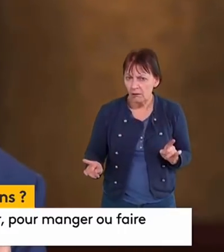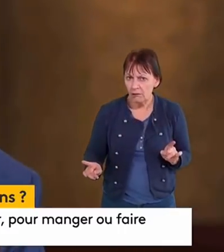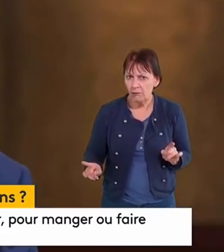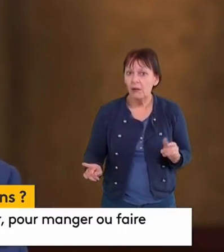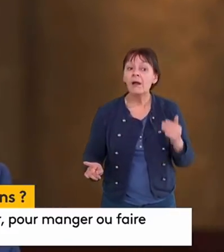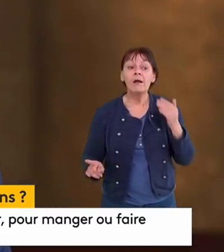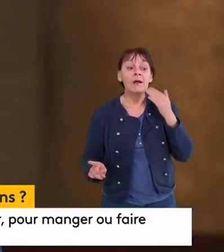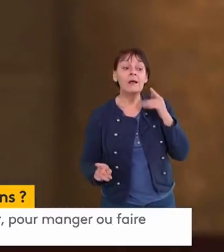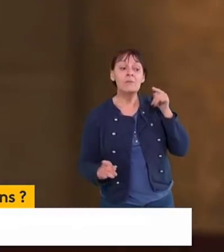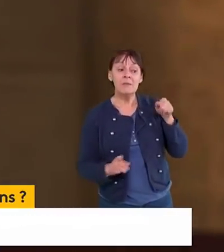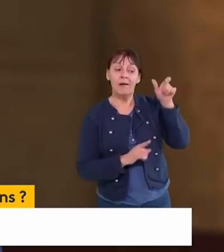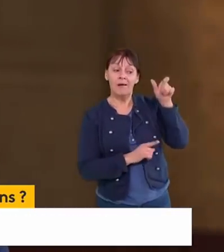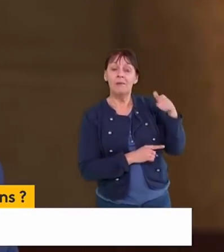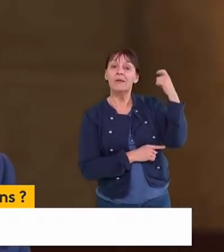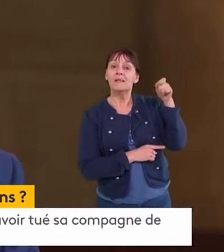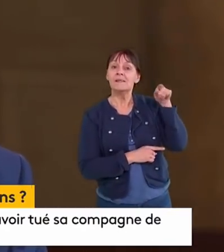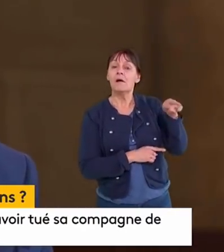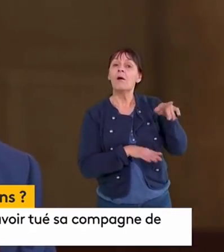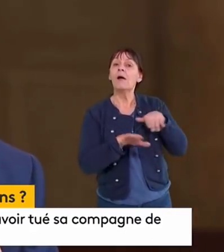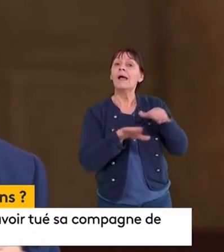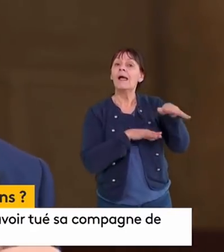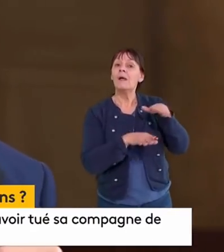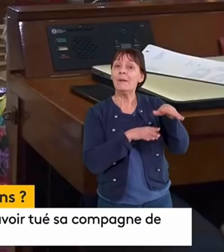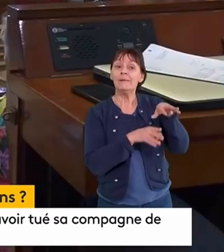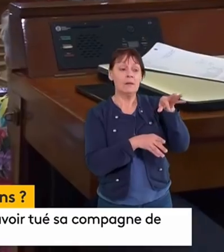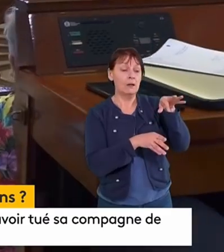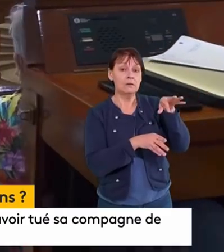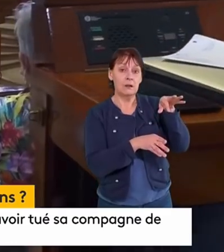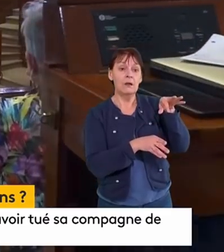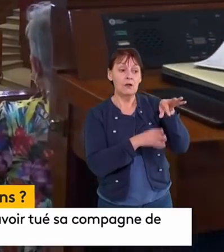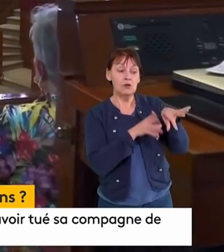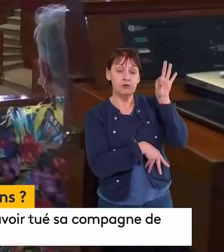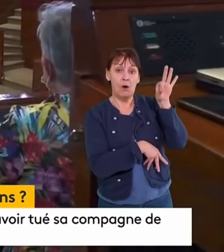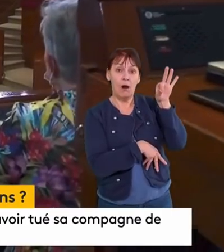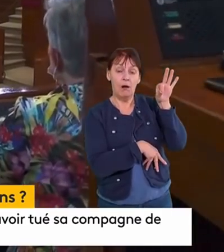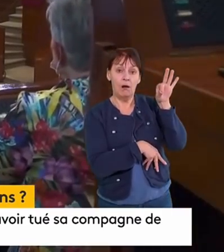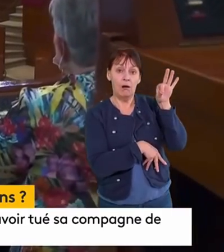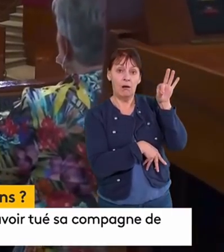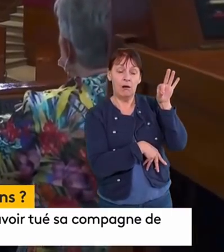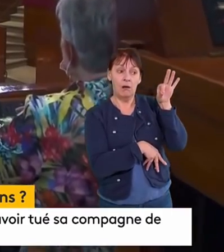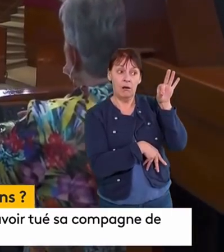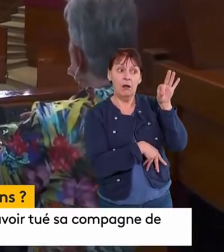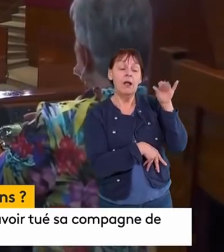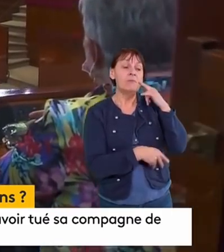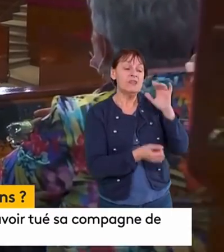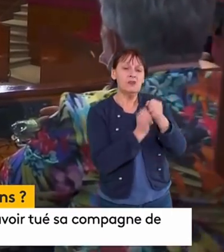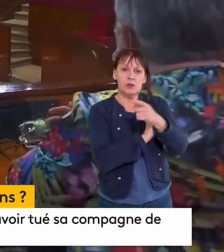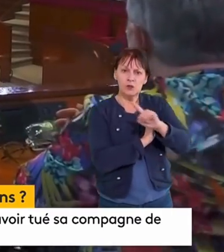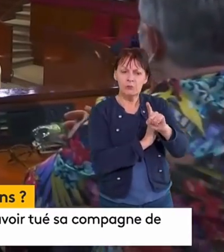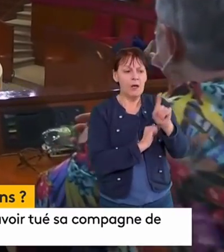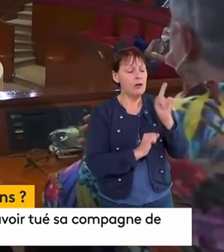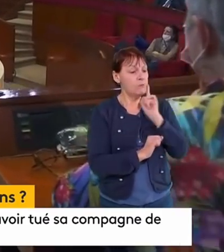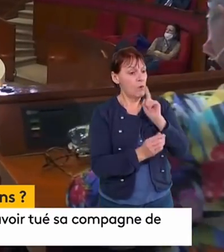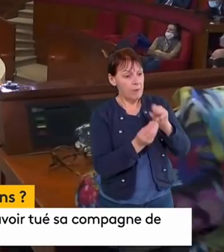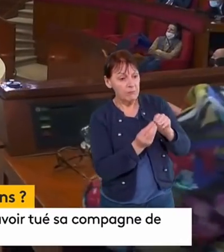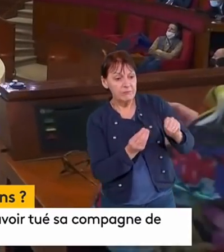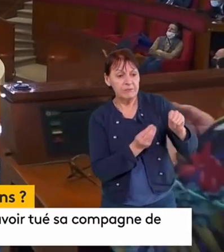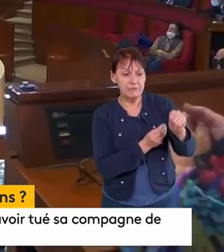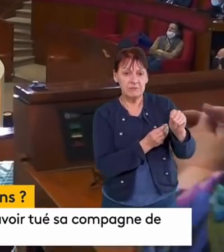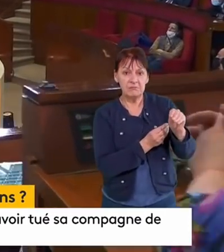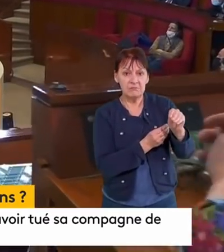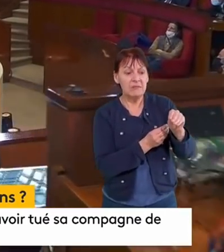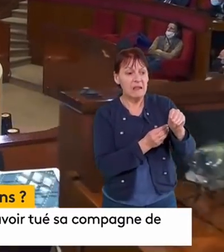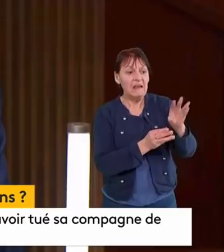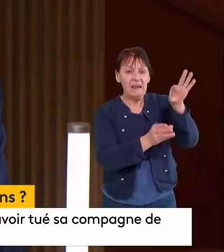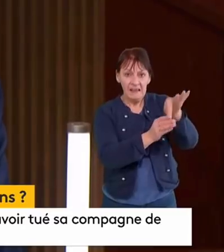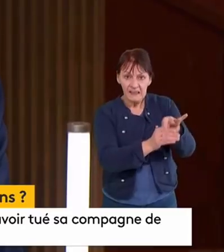du président de la République, hein, au moins on pourrait décaler élection présidentielle et élection législative, pour que